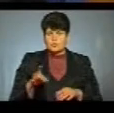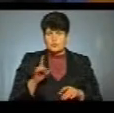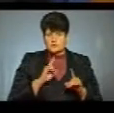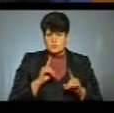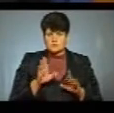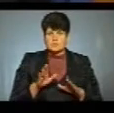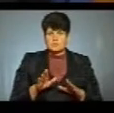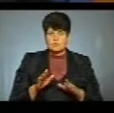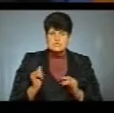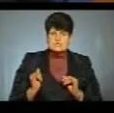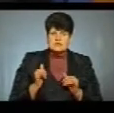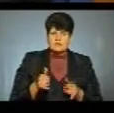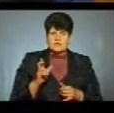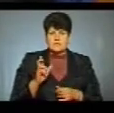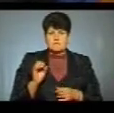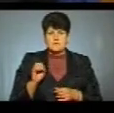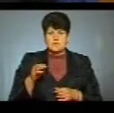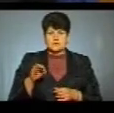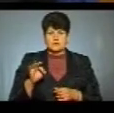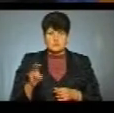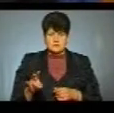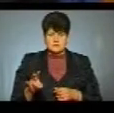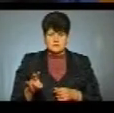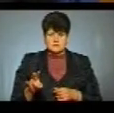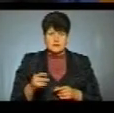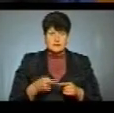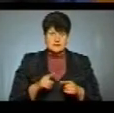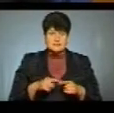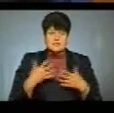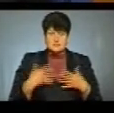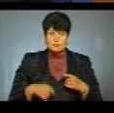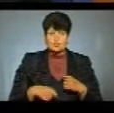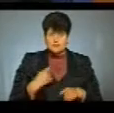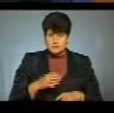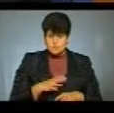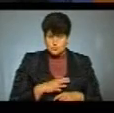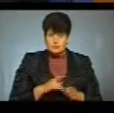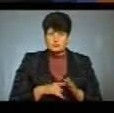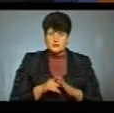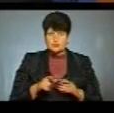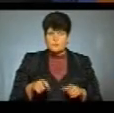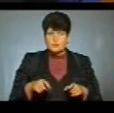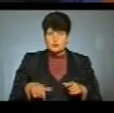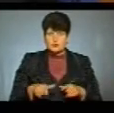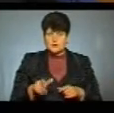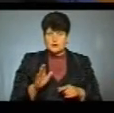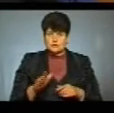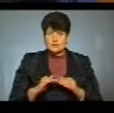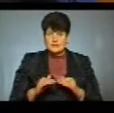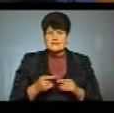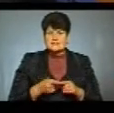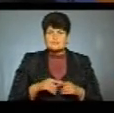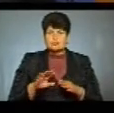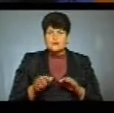заливати бетоном ці палі. Але це вже пошкодження було. Спочатку стадіон був, бігова доріжка була рівна, це вже буде ямковий